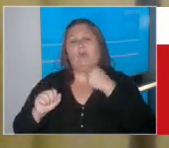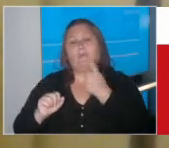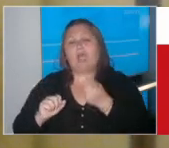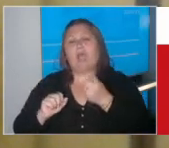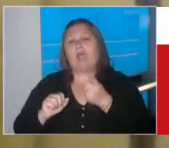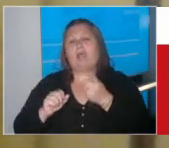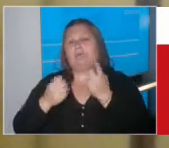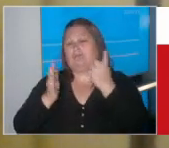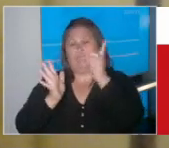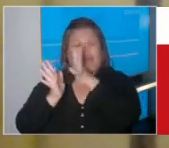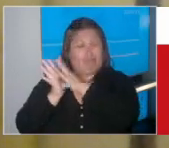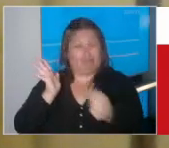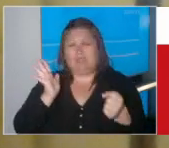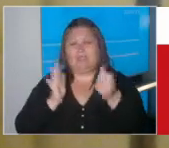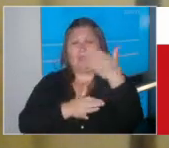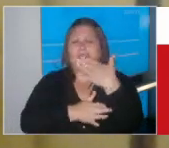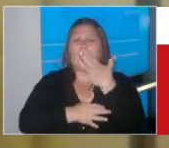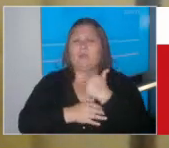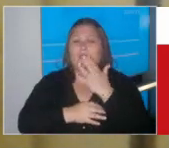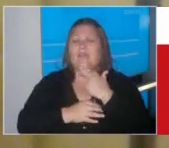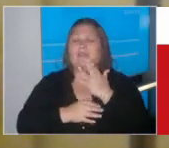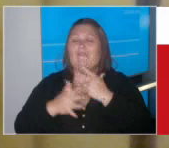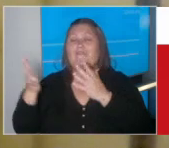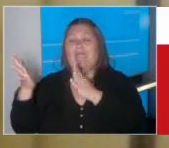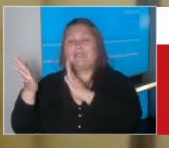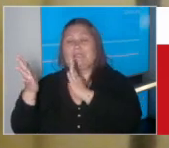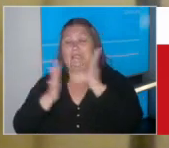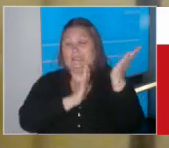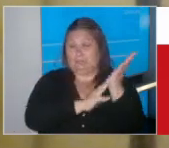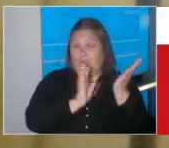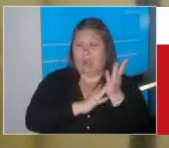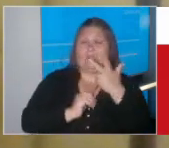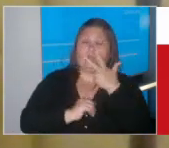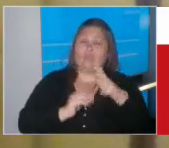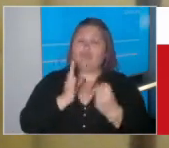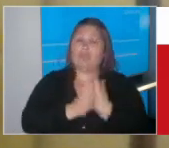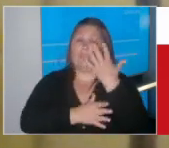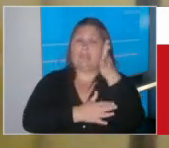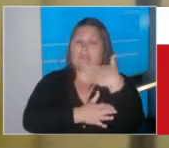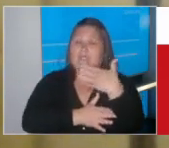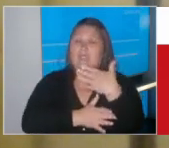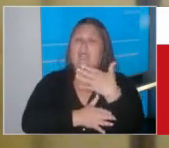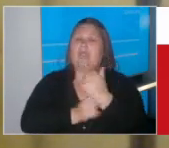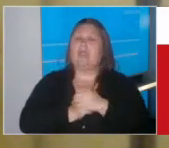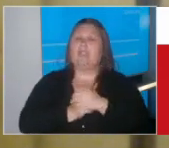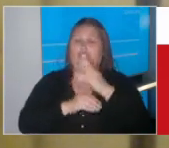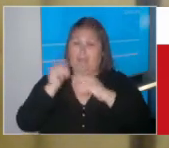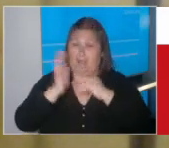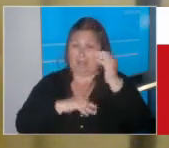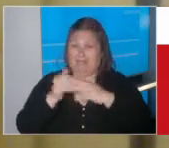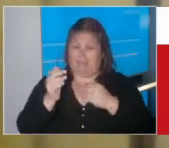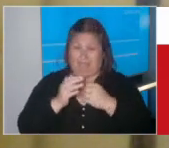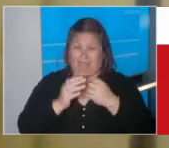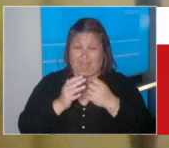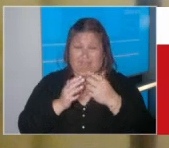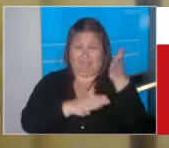מדינה יהודית בעצם, ואני חושבת שהשמאל הציוני שהקים פה את המדינה, שייבש פה מיצות, שהיה שמאל